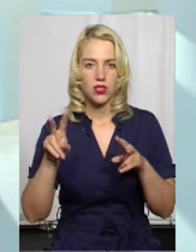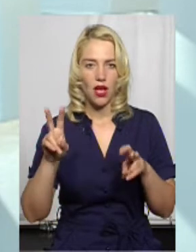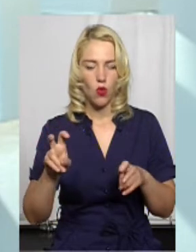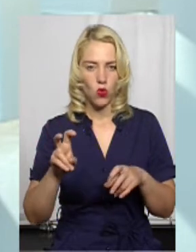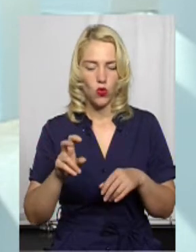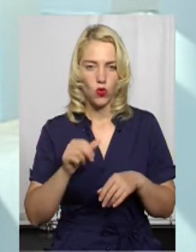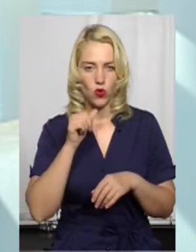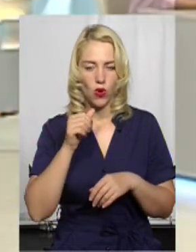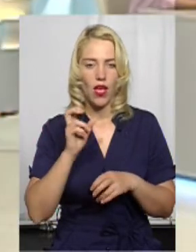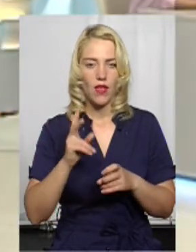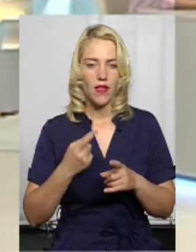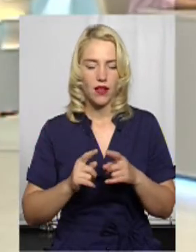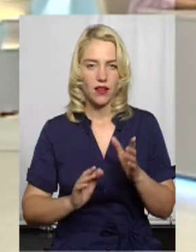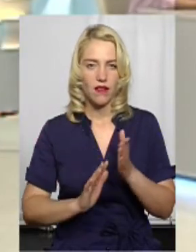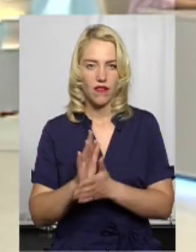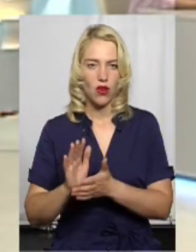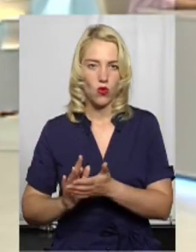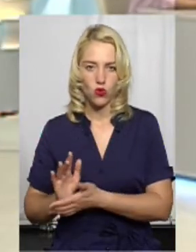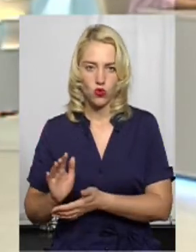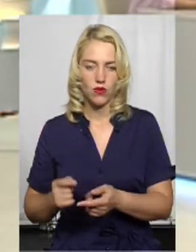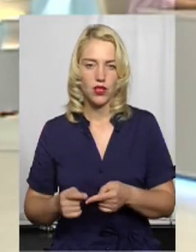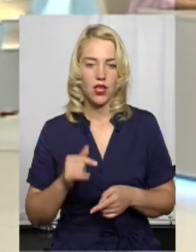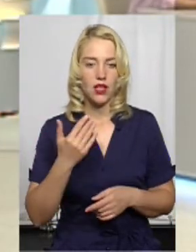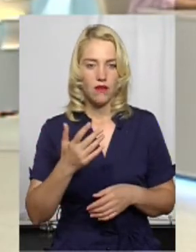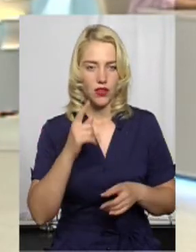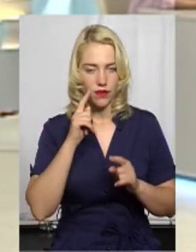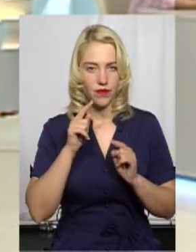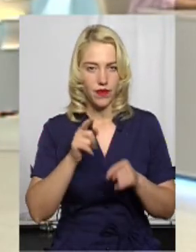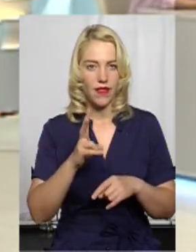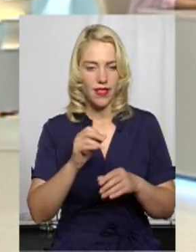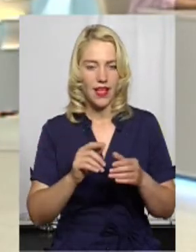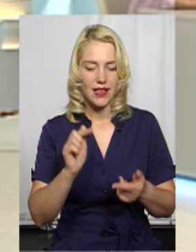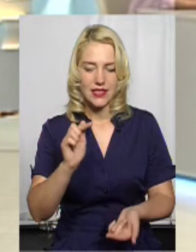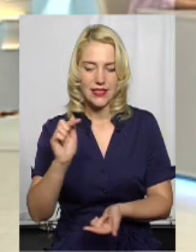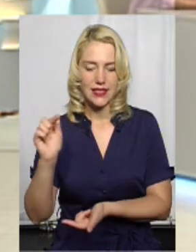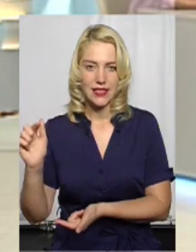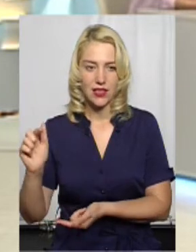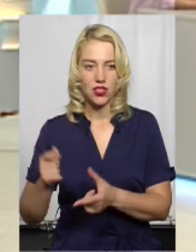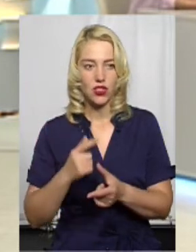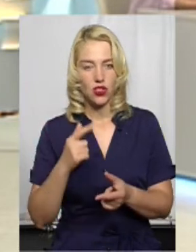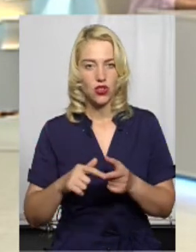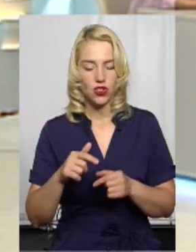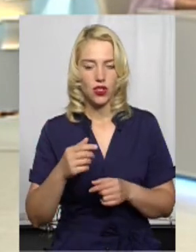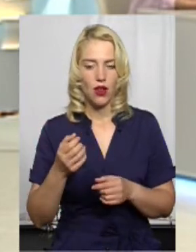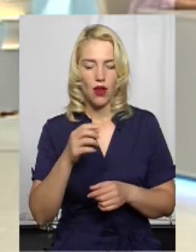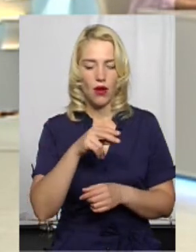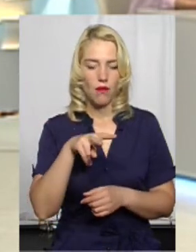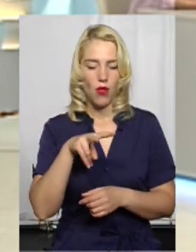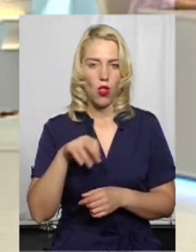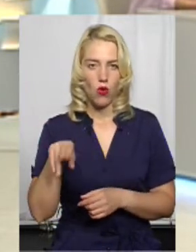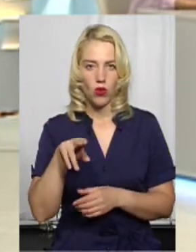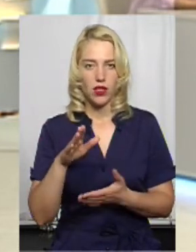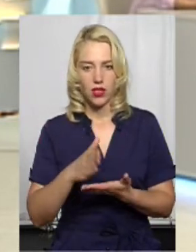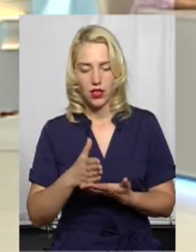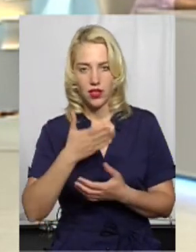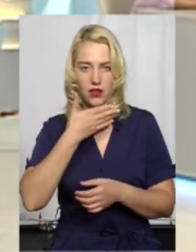вона вирощується. Тобто зараз ви орієнтуєтесь все ж більш на саджанці, так? Чи плодоносять уже ваші сади, чи маєте вже